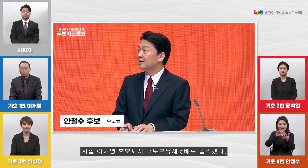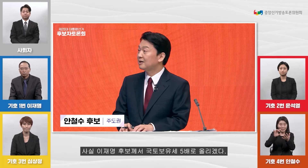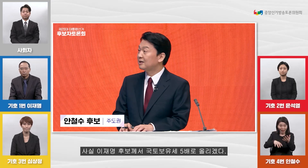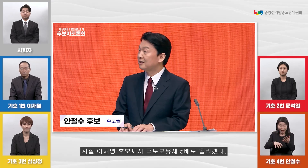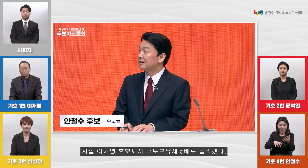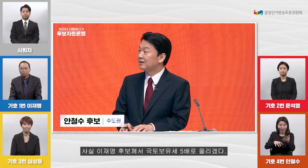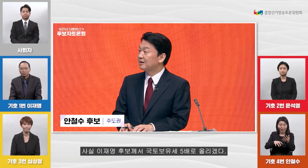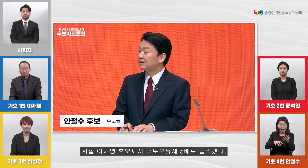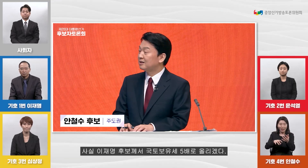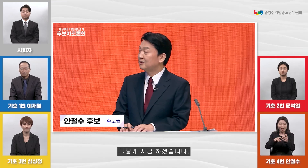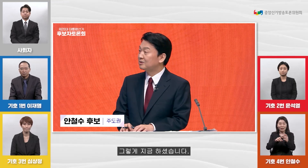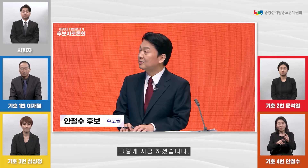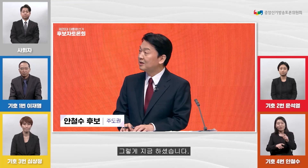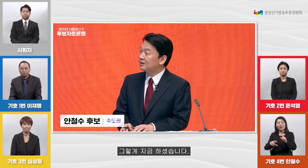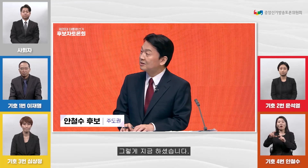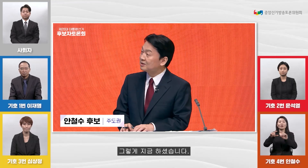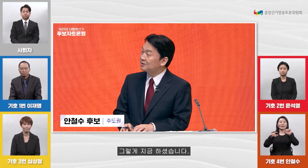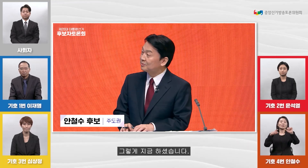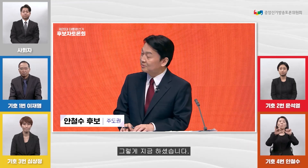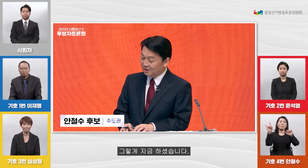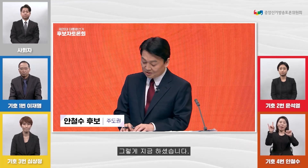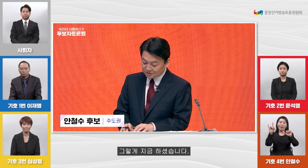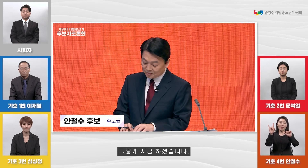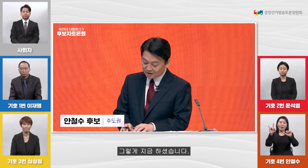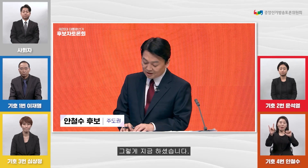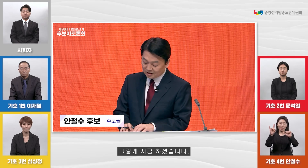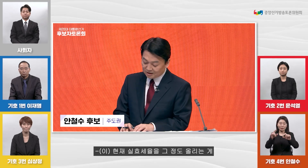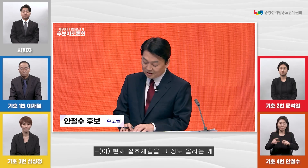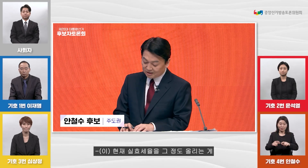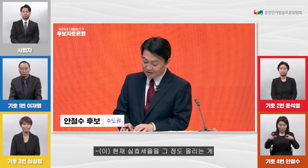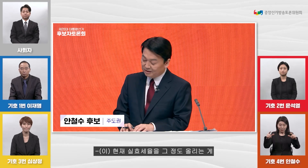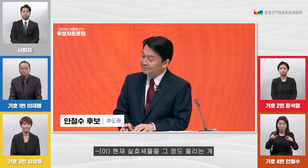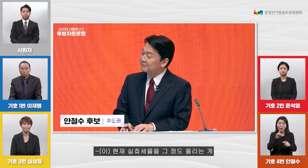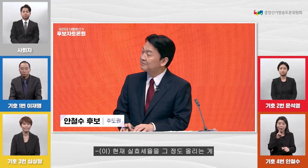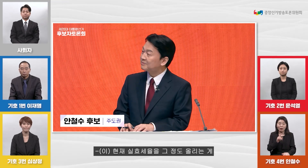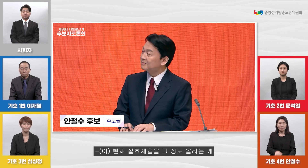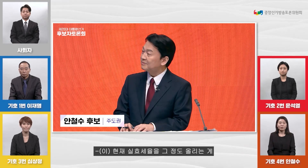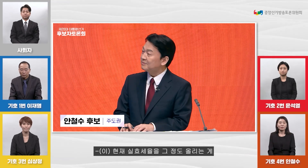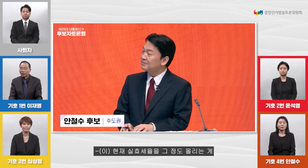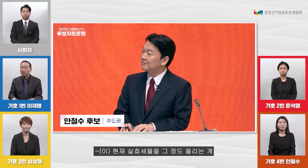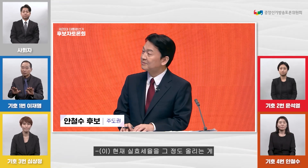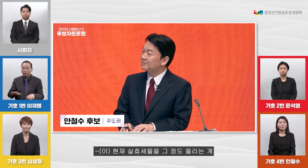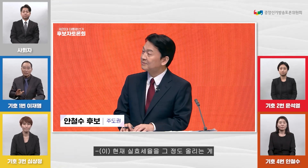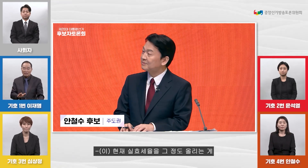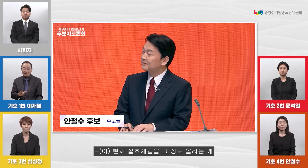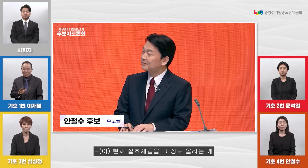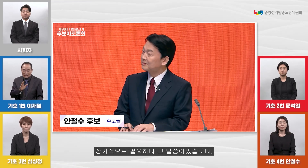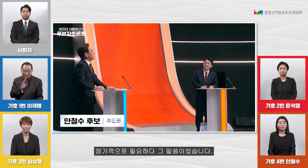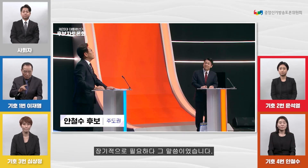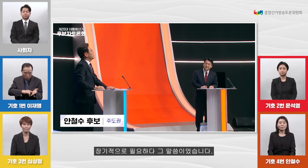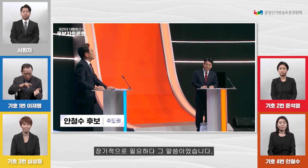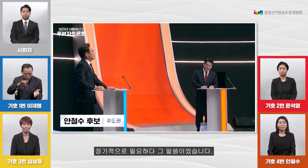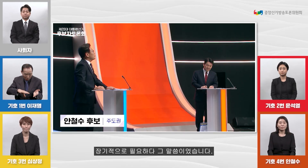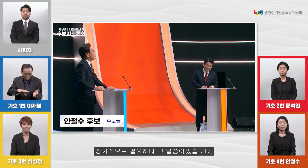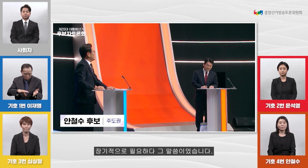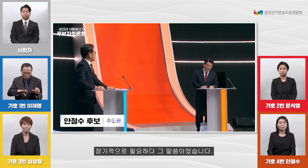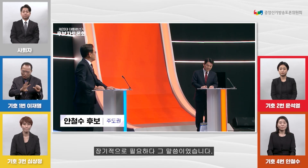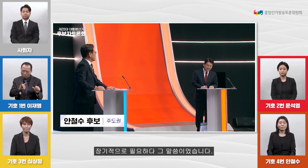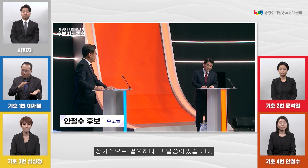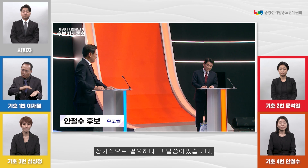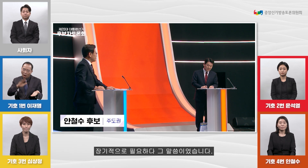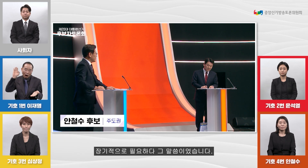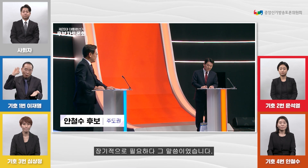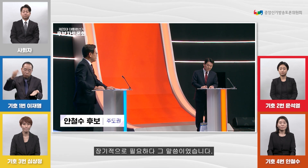올리겠다. 그렇게 지금 하셨습니다. 현재 실효세율을 그 정도 올리는 게 장기적으로